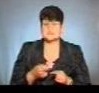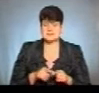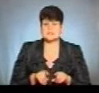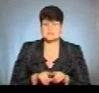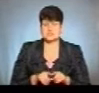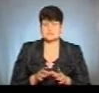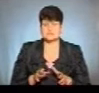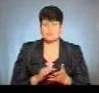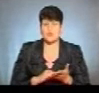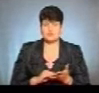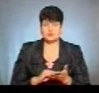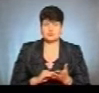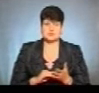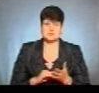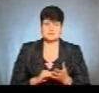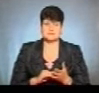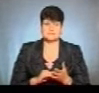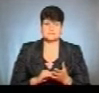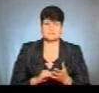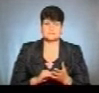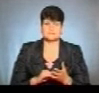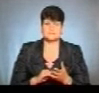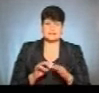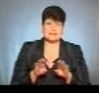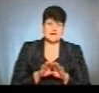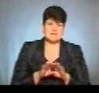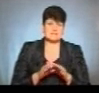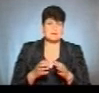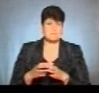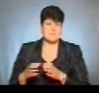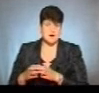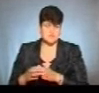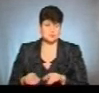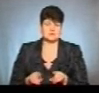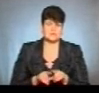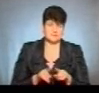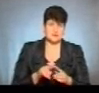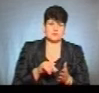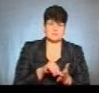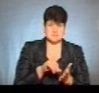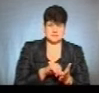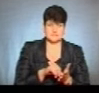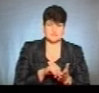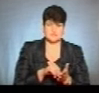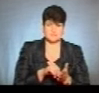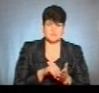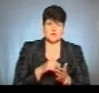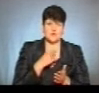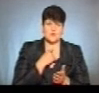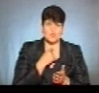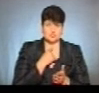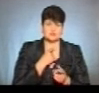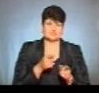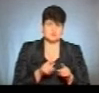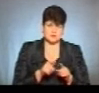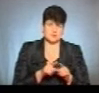саме повторюється, що і на рівні партії, так само і представники «Голосу»